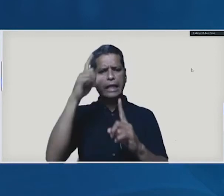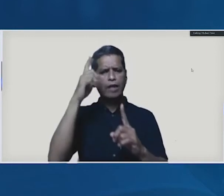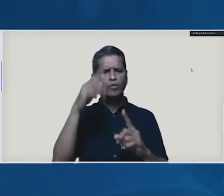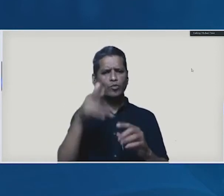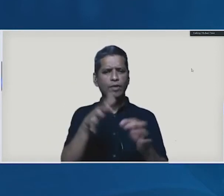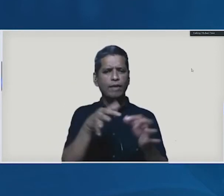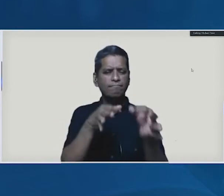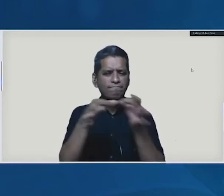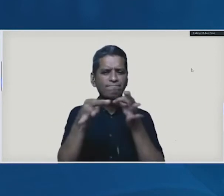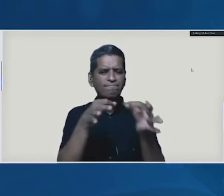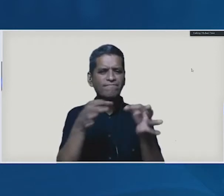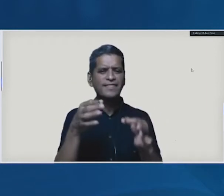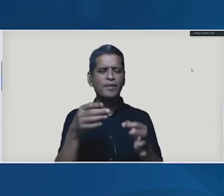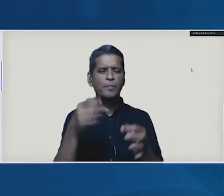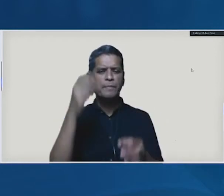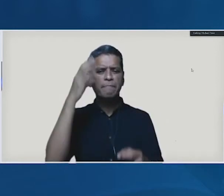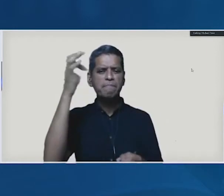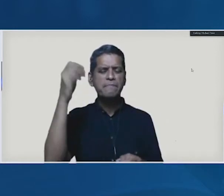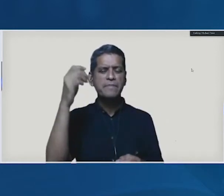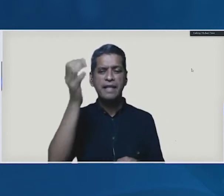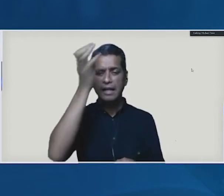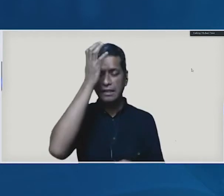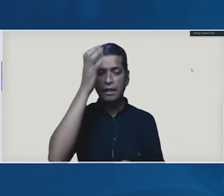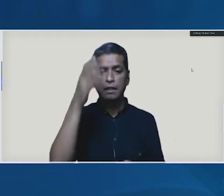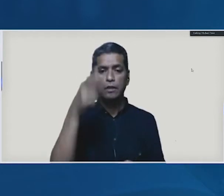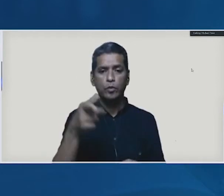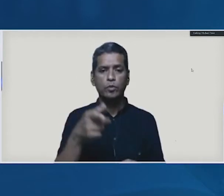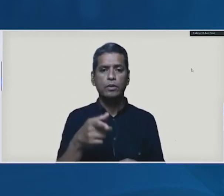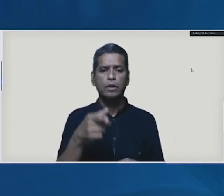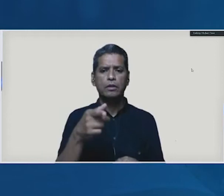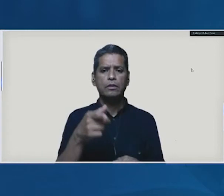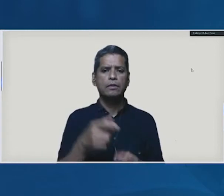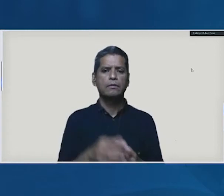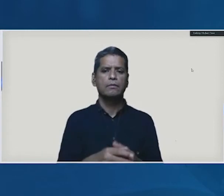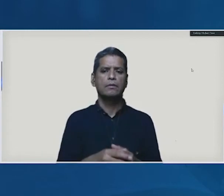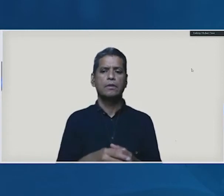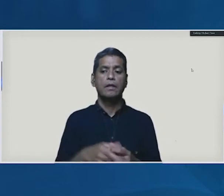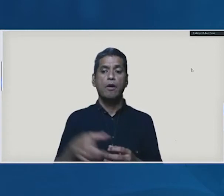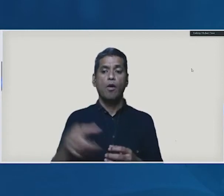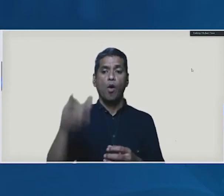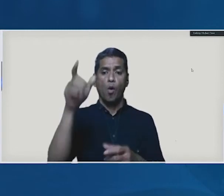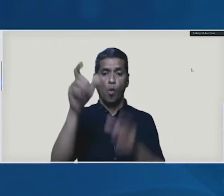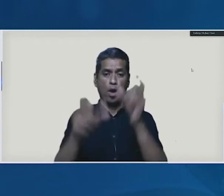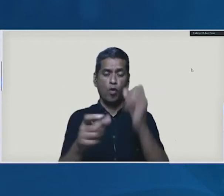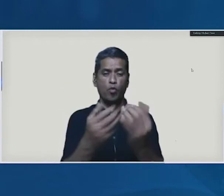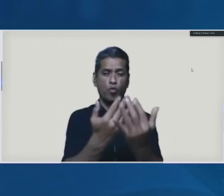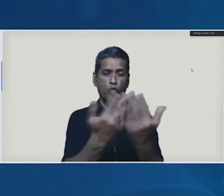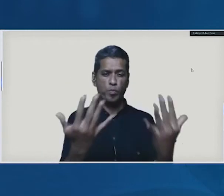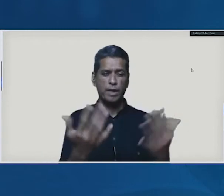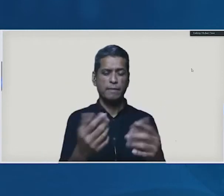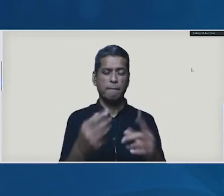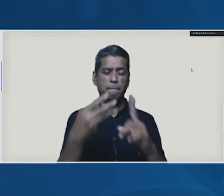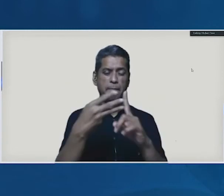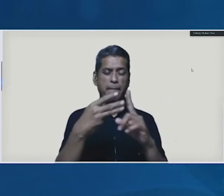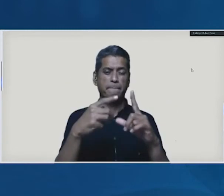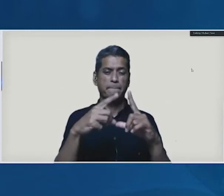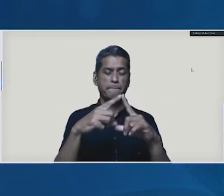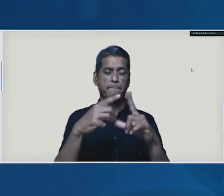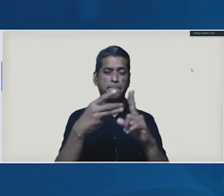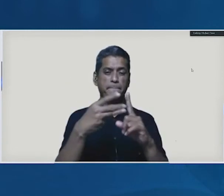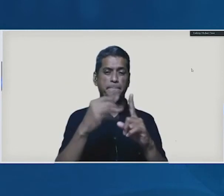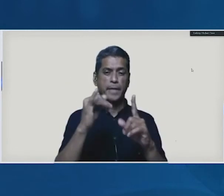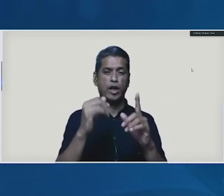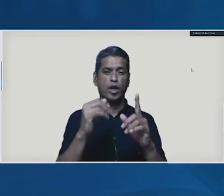itu karena ada umat Tuhan di babilon yang sedang tertawa hanya keempat yang terakhir mimpi nebukadnezar